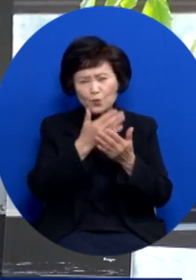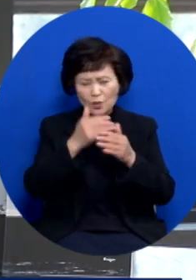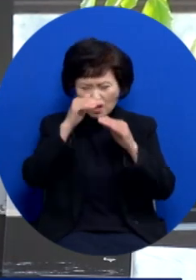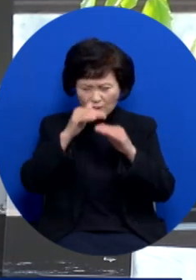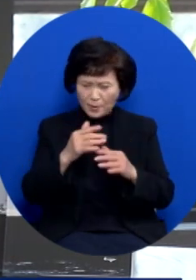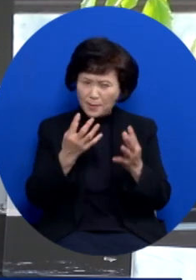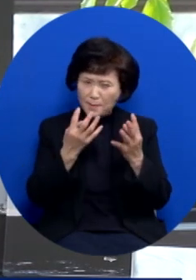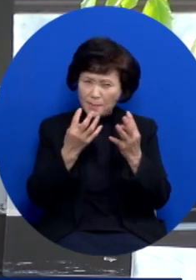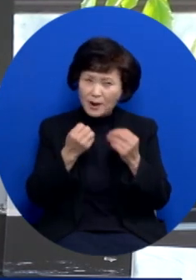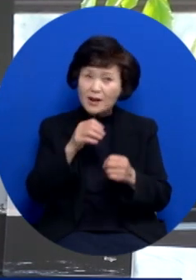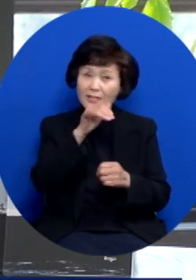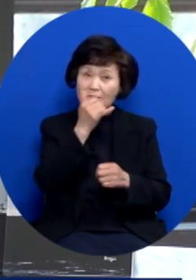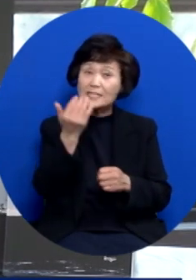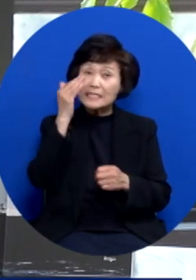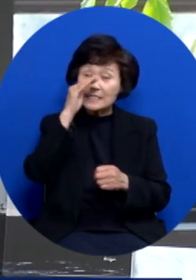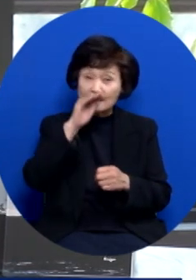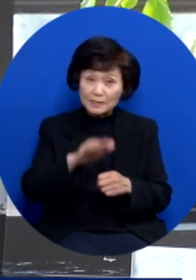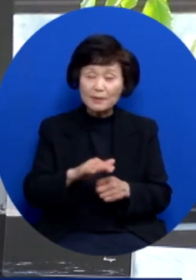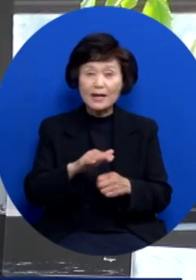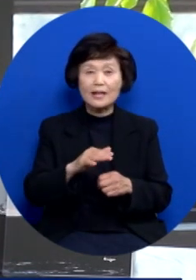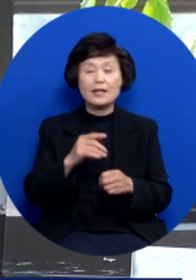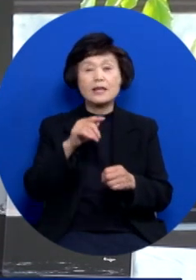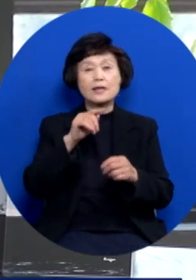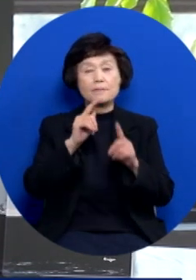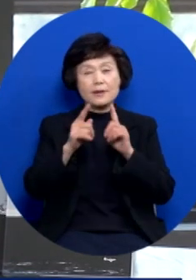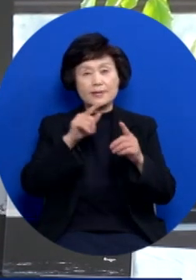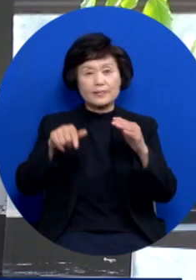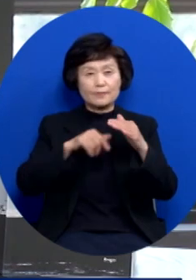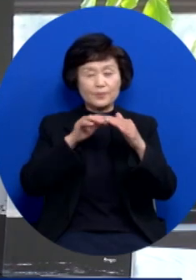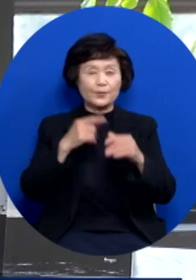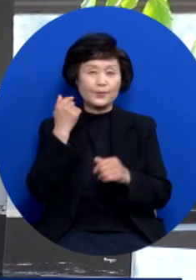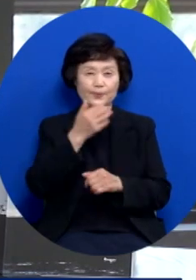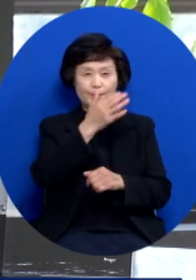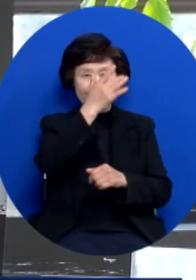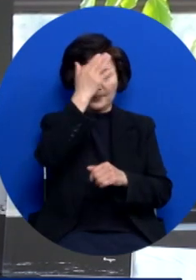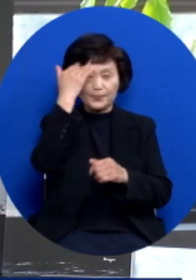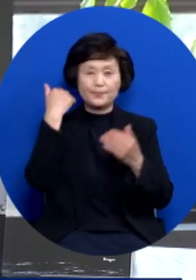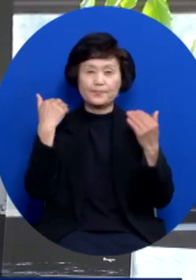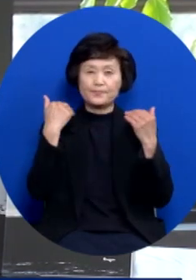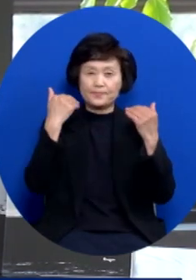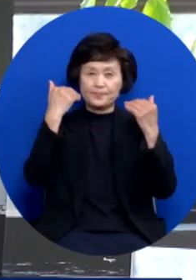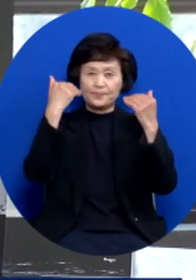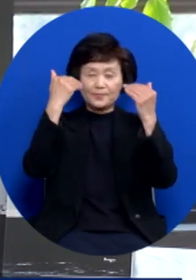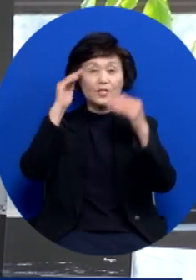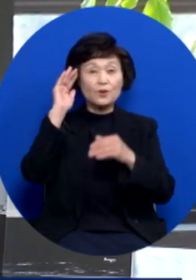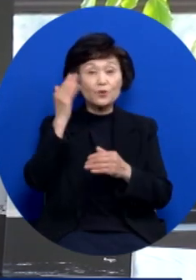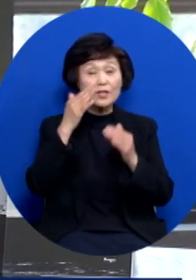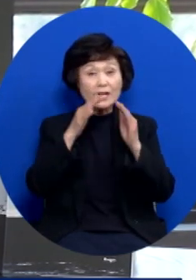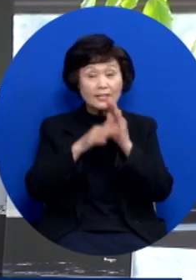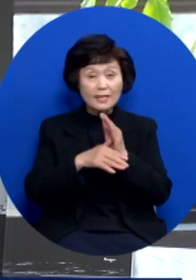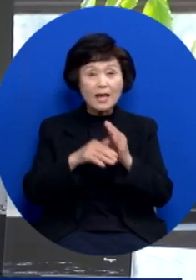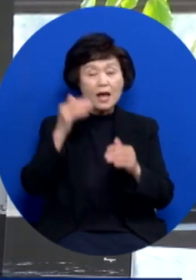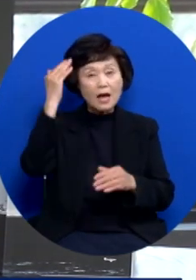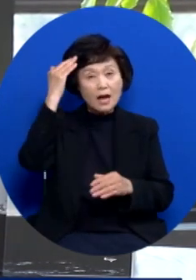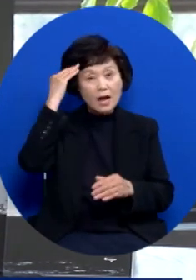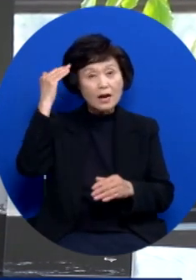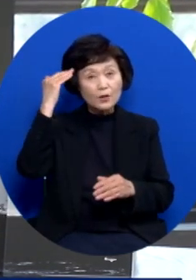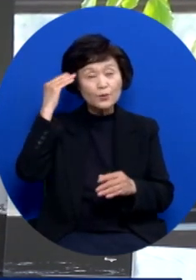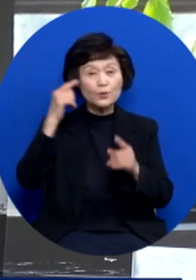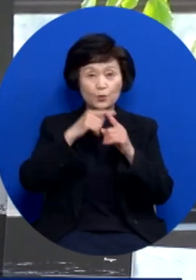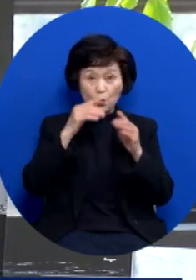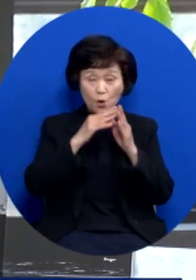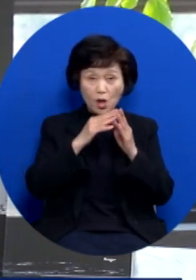오직 이 말씀 안에서 아름답게 성장되면 한국교회와 성도들이